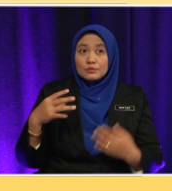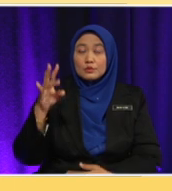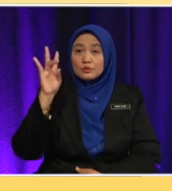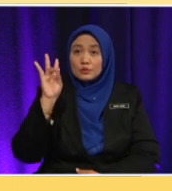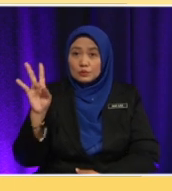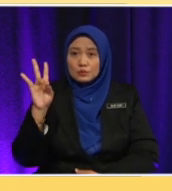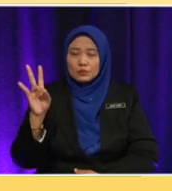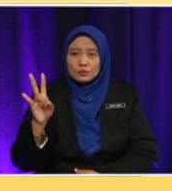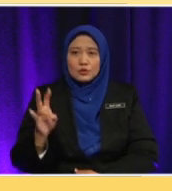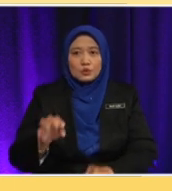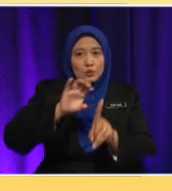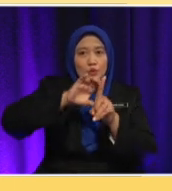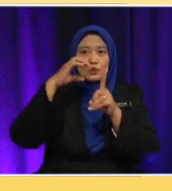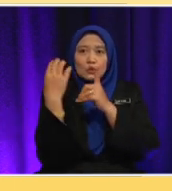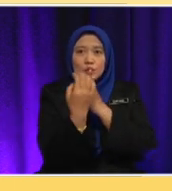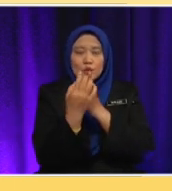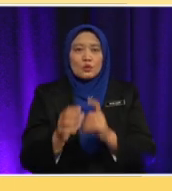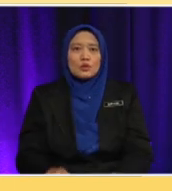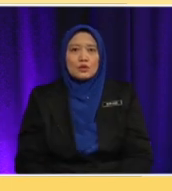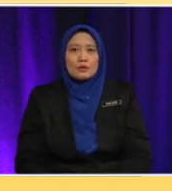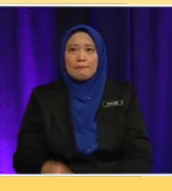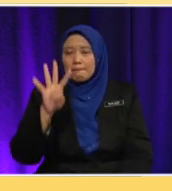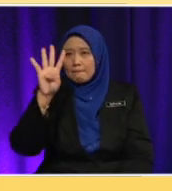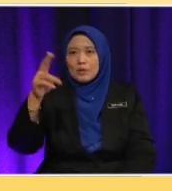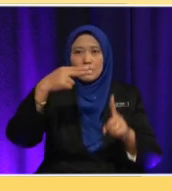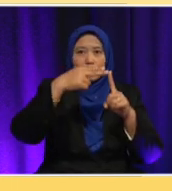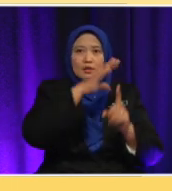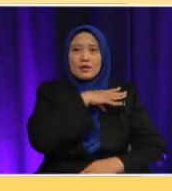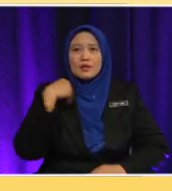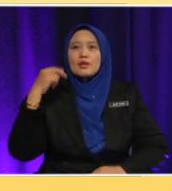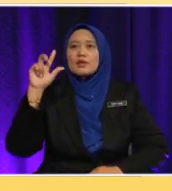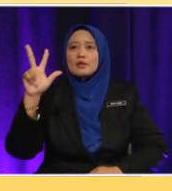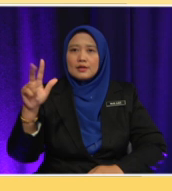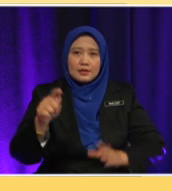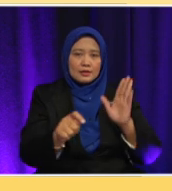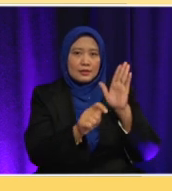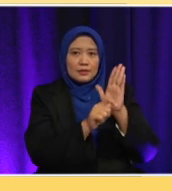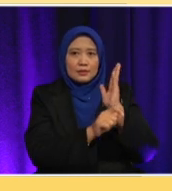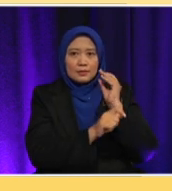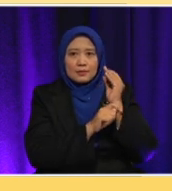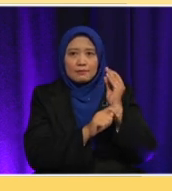4 yang utama dan 3 adalah ya tambahan oke yang pertama adalah